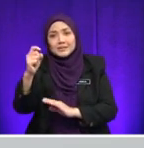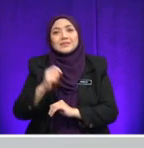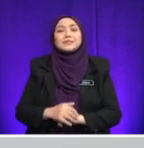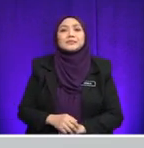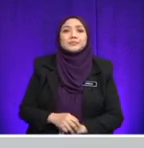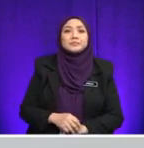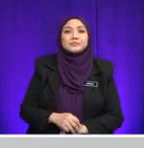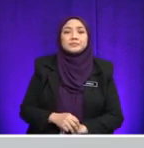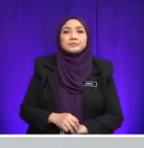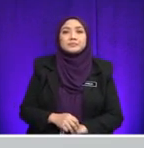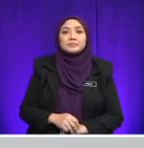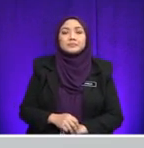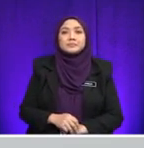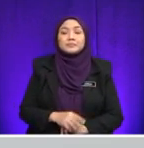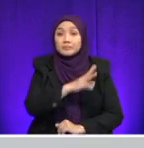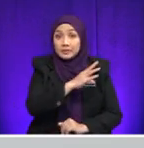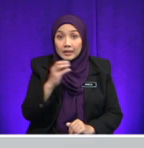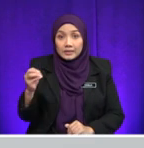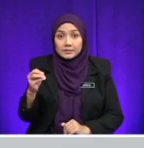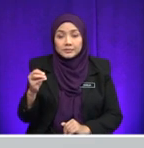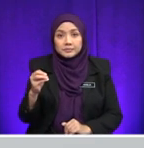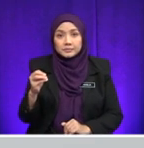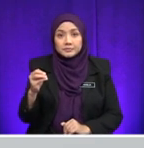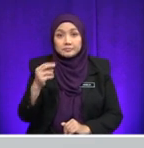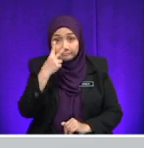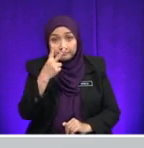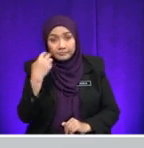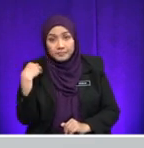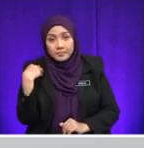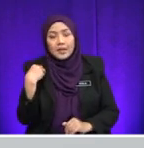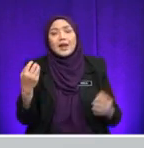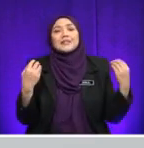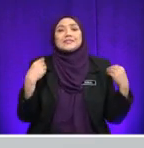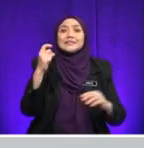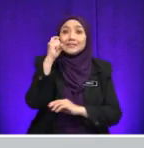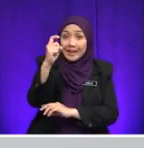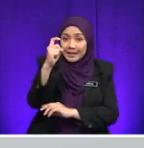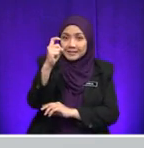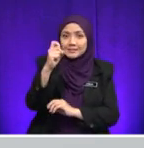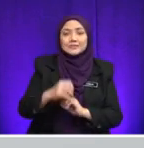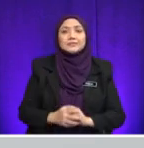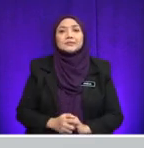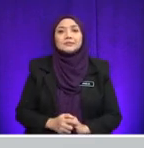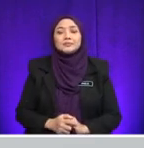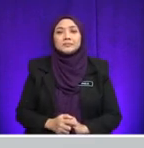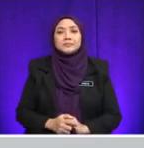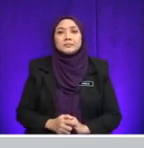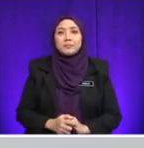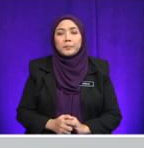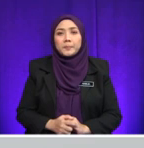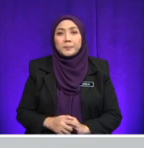oke dan singkat situ jadi di sini kita